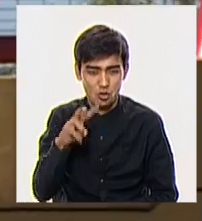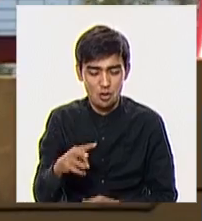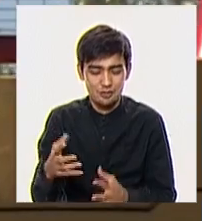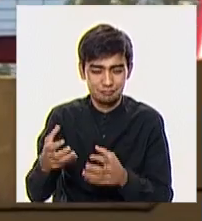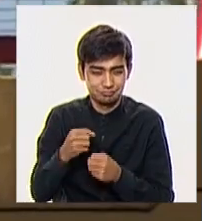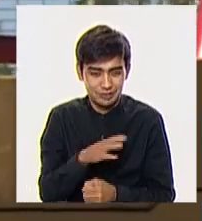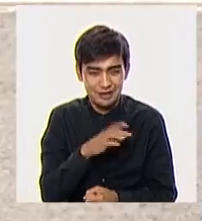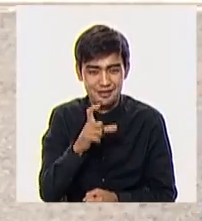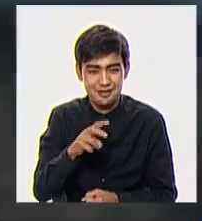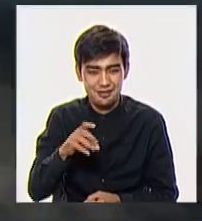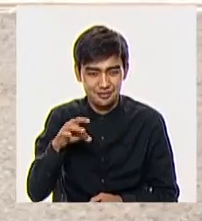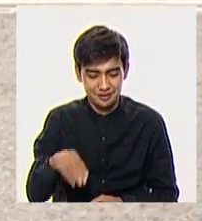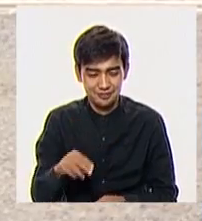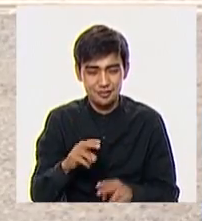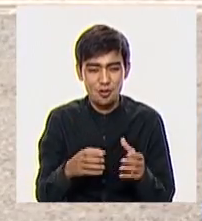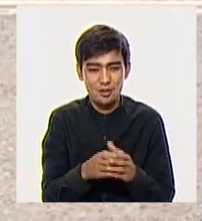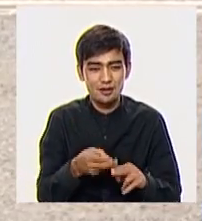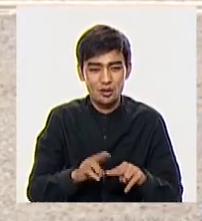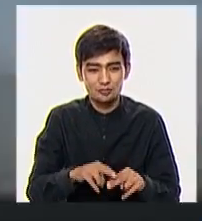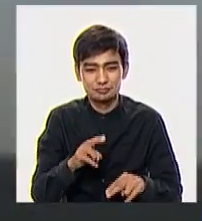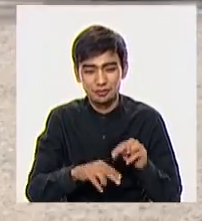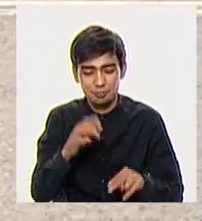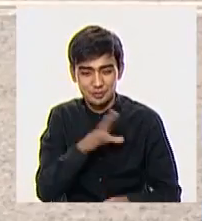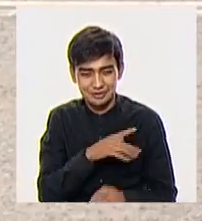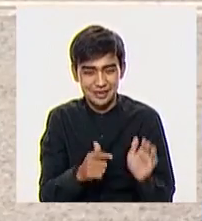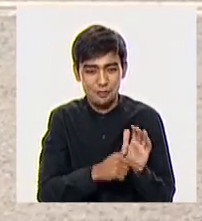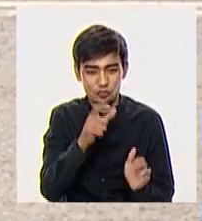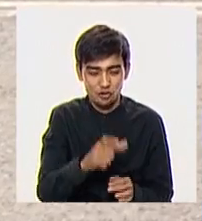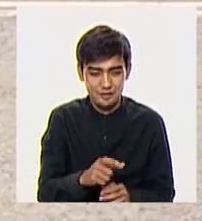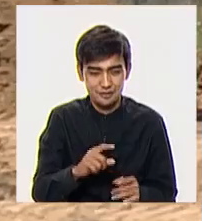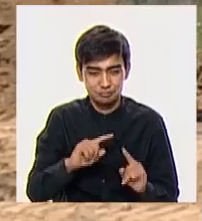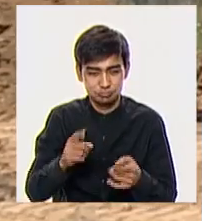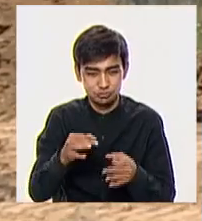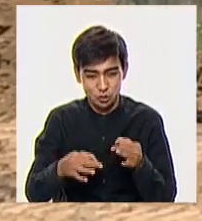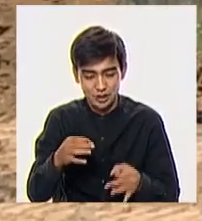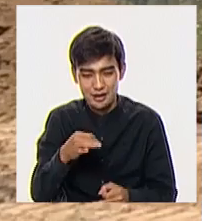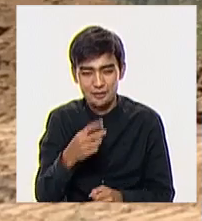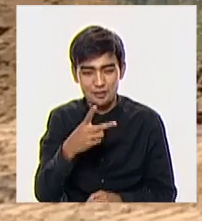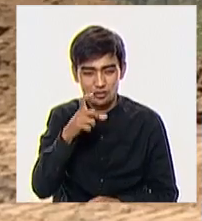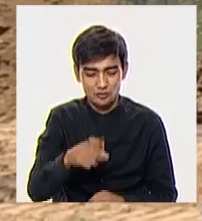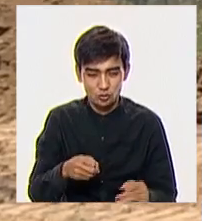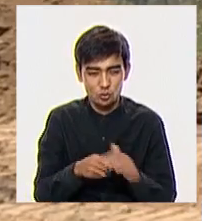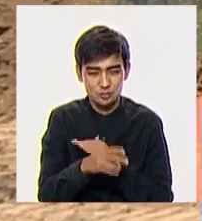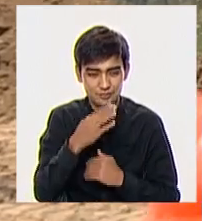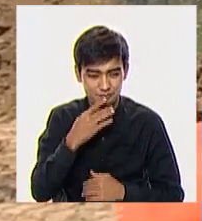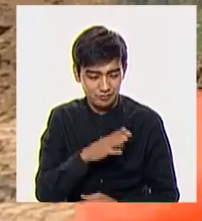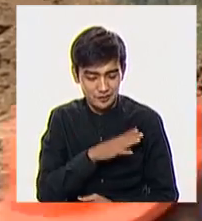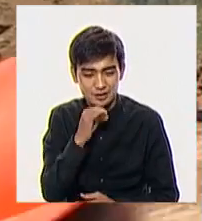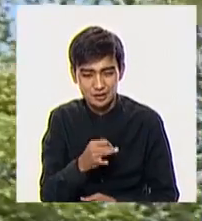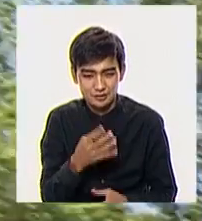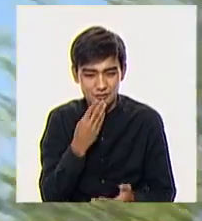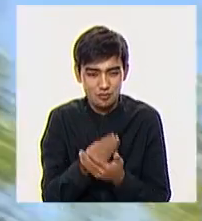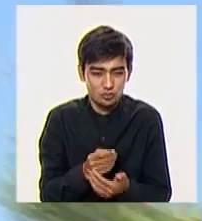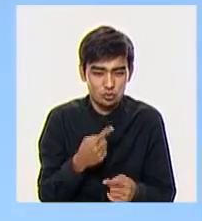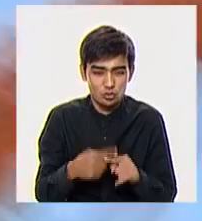дауға ұласып, ЛРТ жобасын дайындаған 7 азамат сотталып, 2 азамат шетелге қашып тынды. Енді елорда билігі қаржыландырудың өзге жолын таңдап